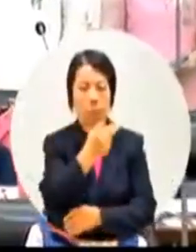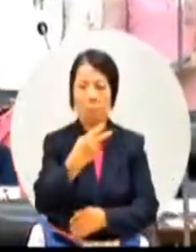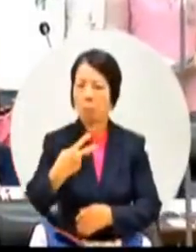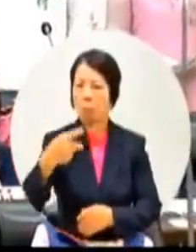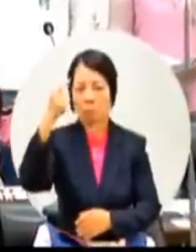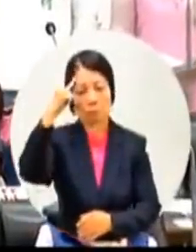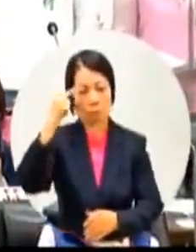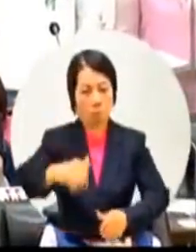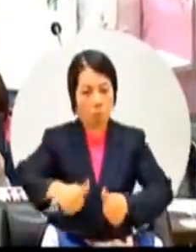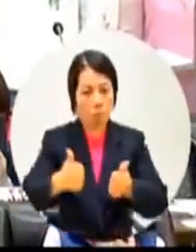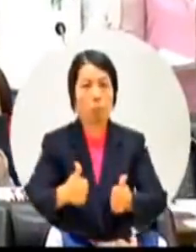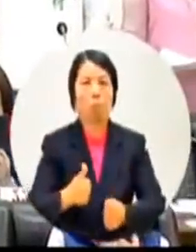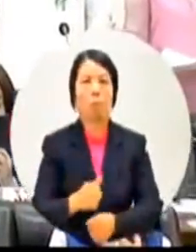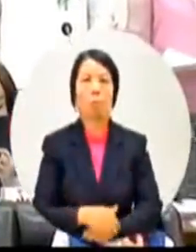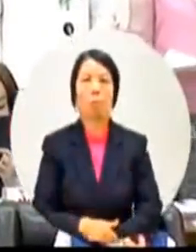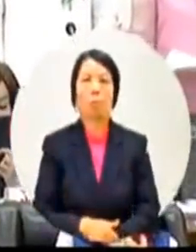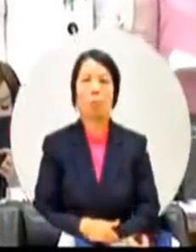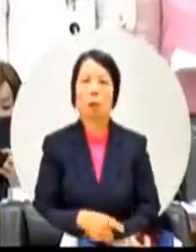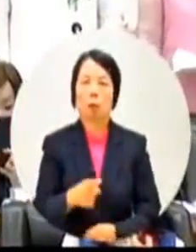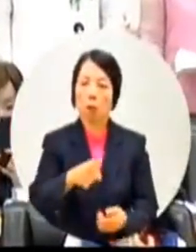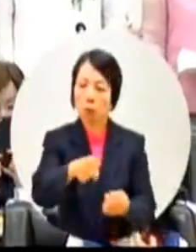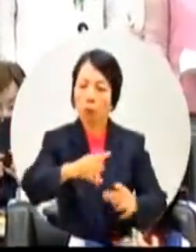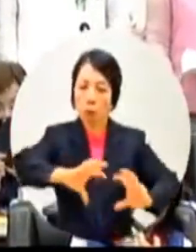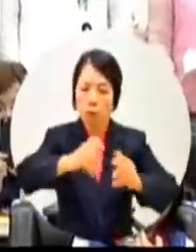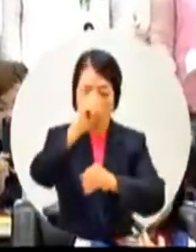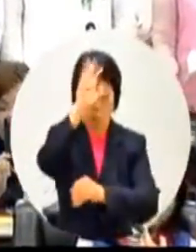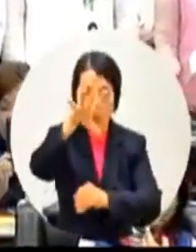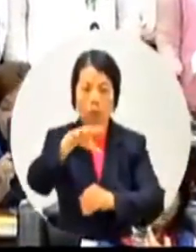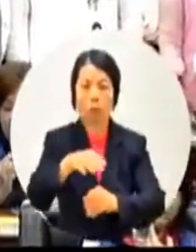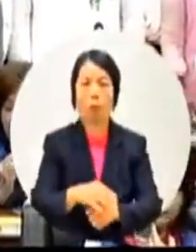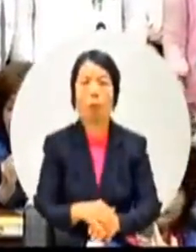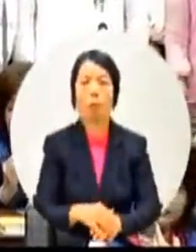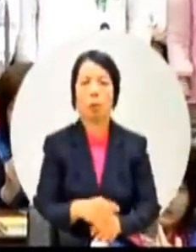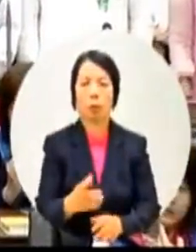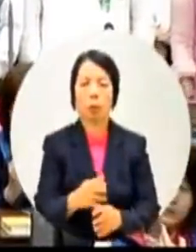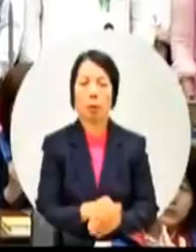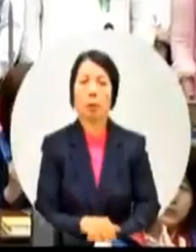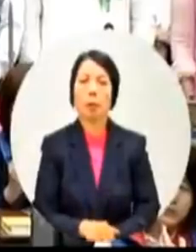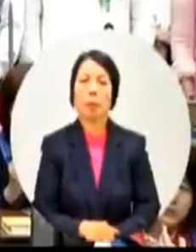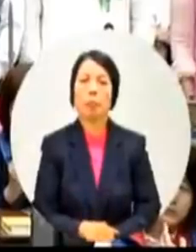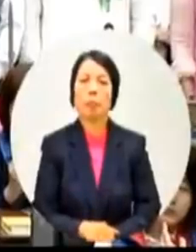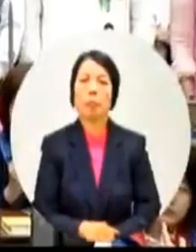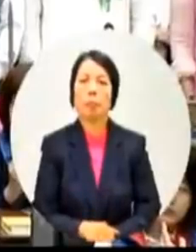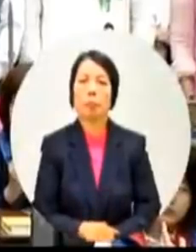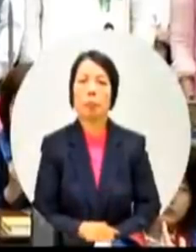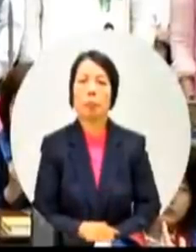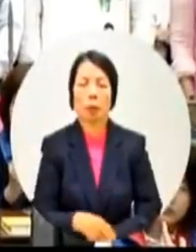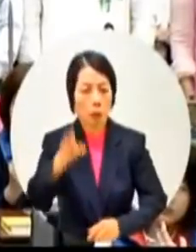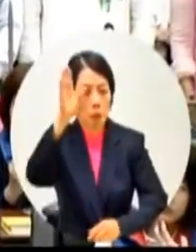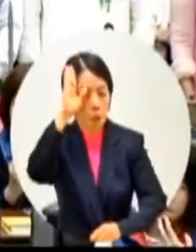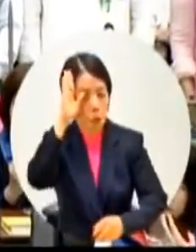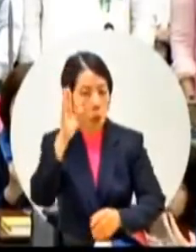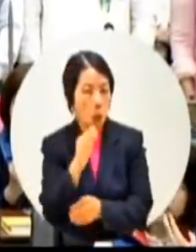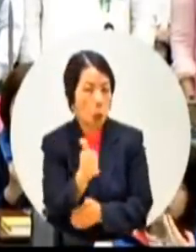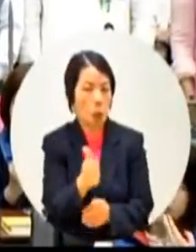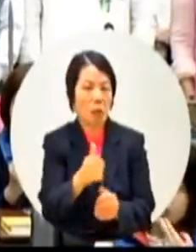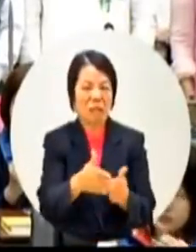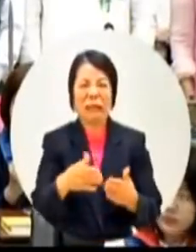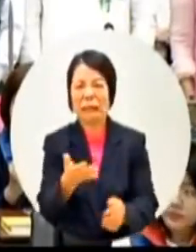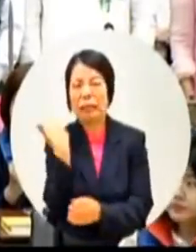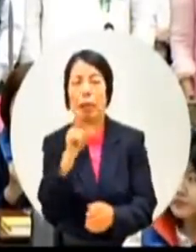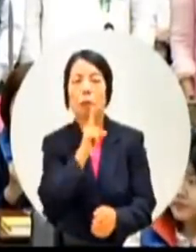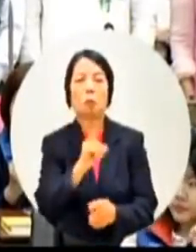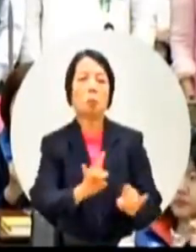在你们国民党的苏起那个时候就承认说他是自己伪造的，包括当时孤汪会谈的主角辜振